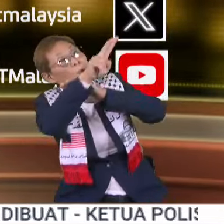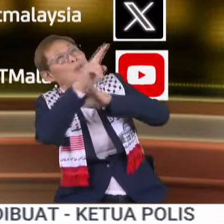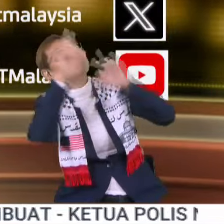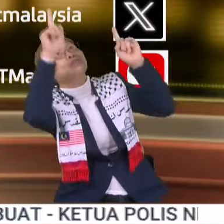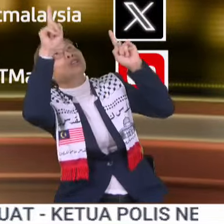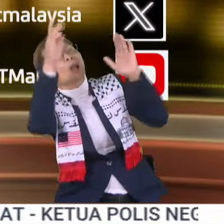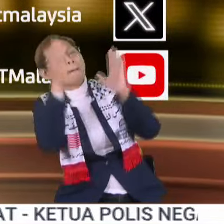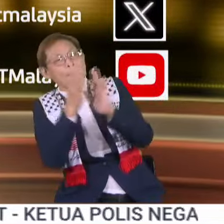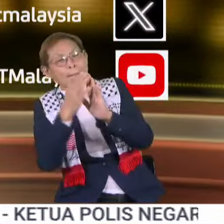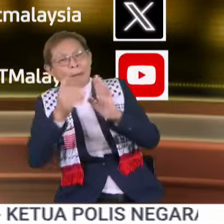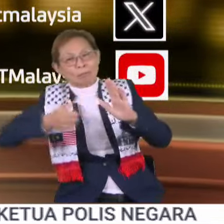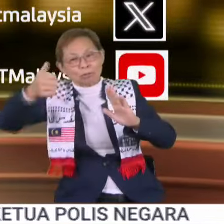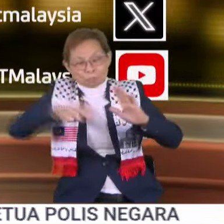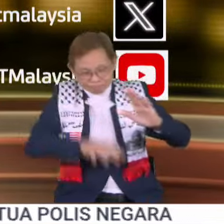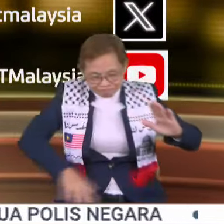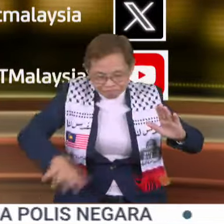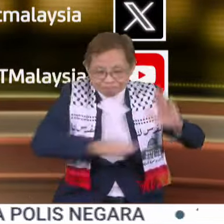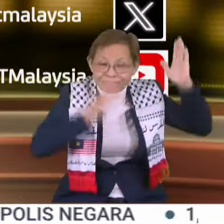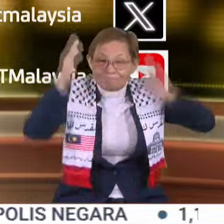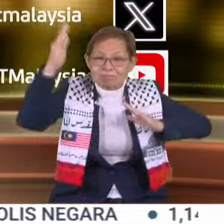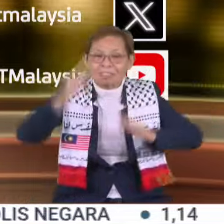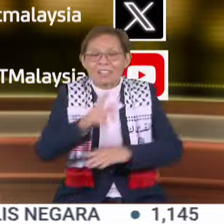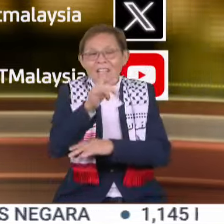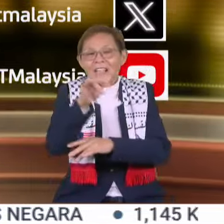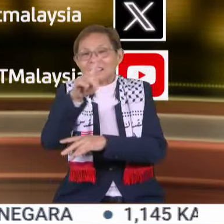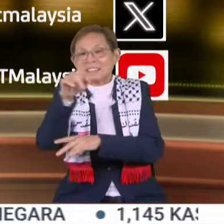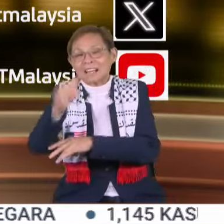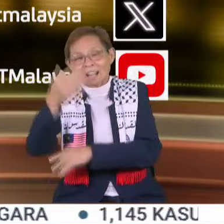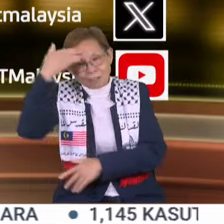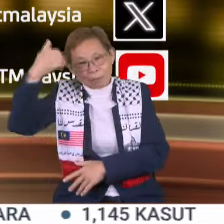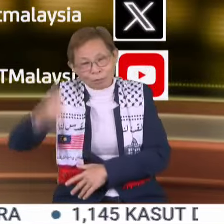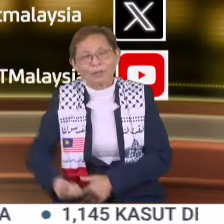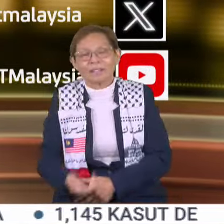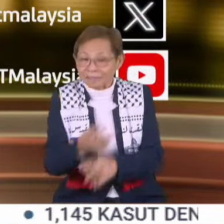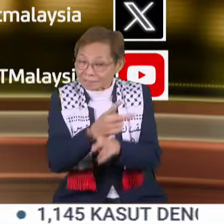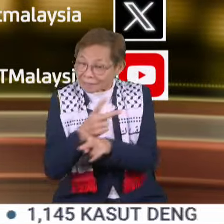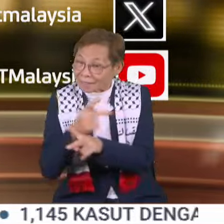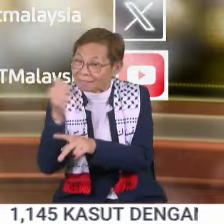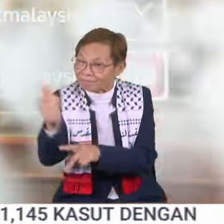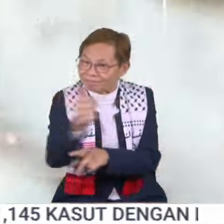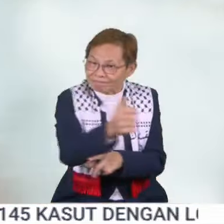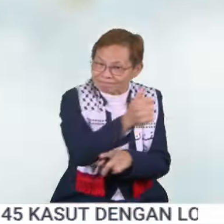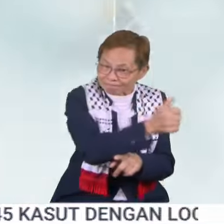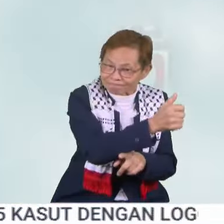bagi bandar-bandar utama di seluruh Malaysia. Saya Linda Hanif, Assalamualaikum dan jaga diri.